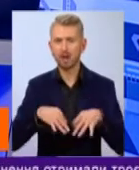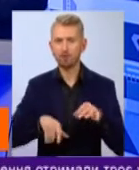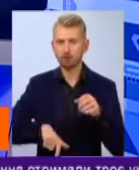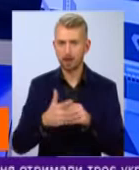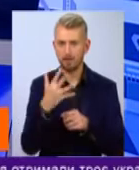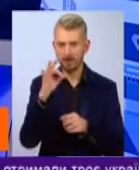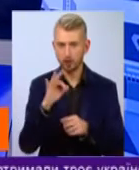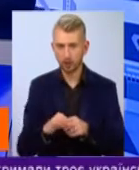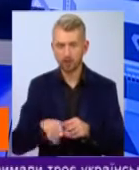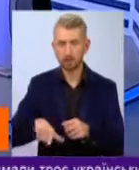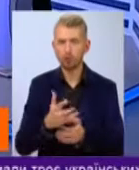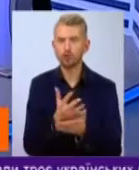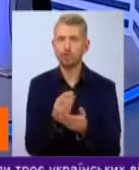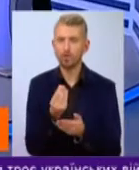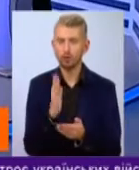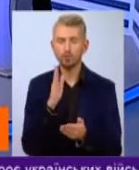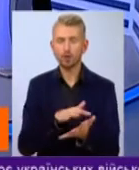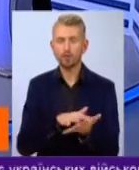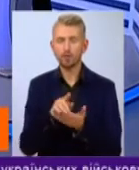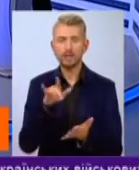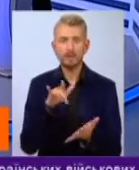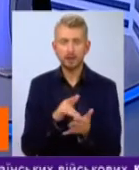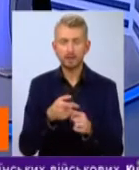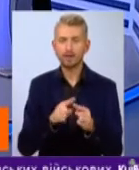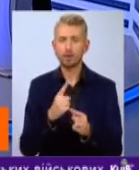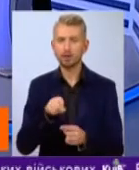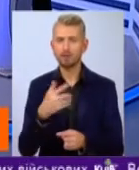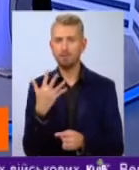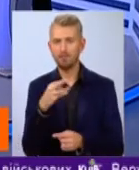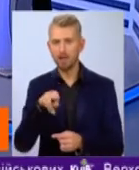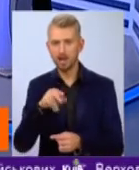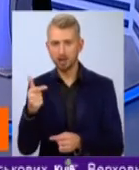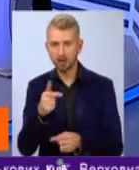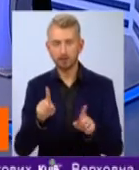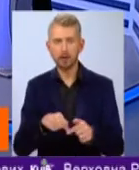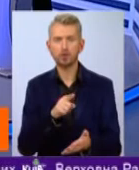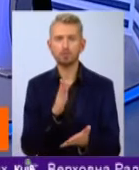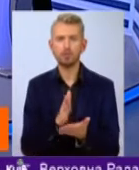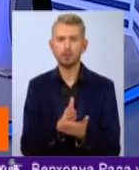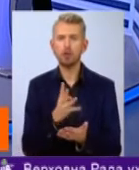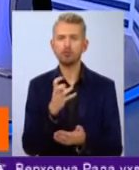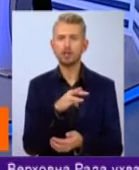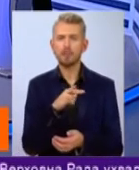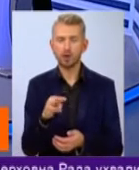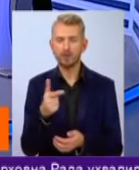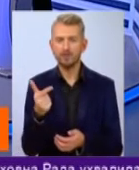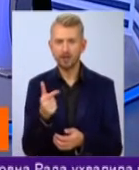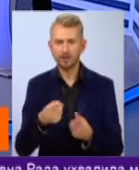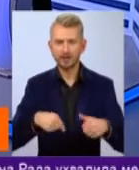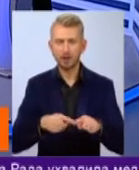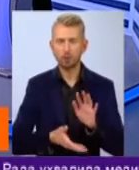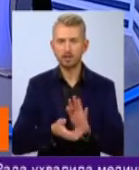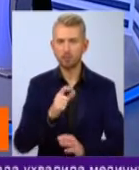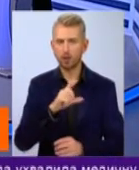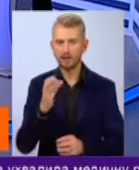5% дорожнього фонду буде спрямовано на ці цілі. Це 1,5 мільярда гривень. Також ми маємо 400 мільйонів гривень секторальної підтримки ЄС